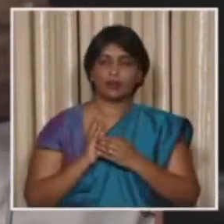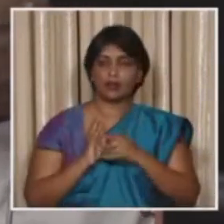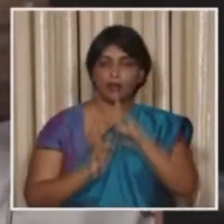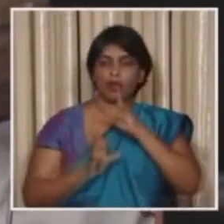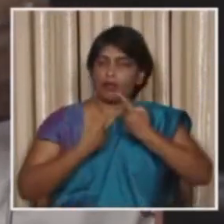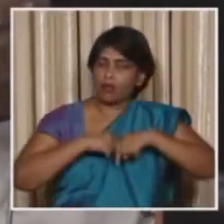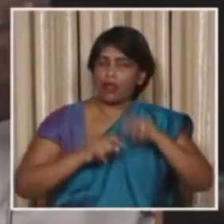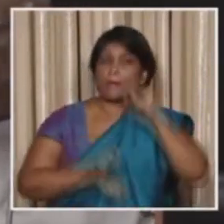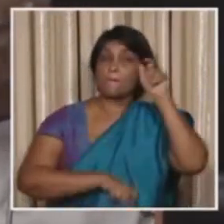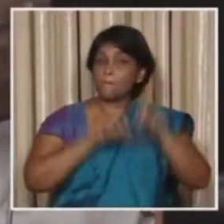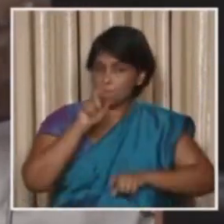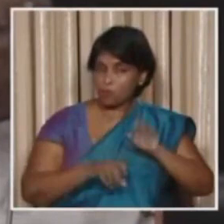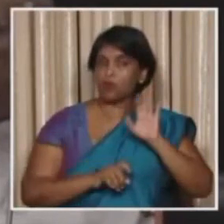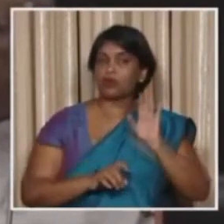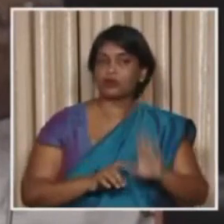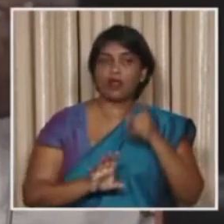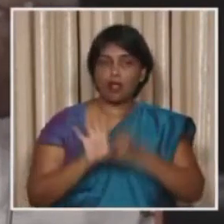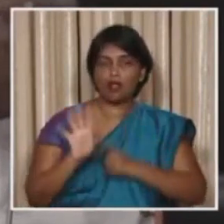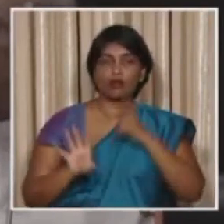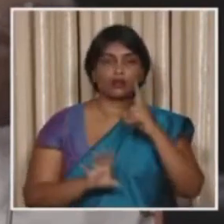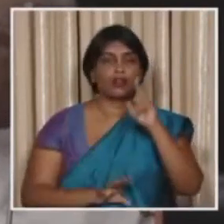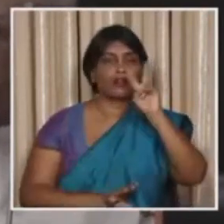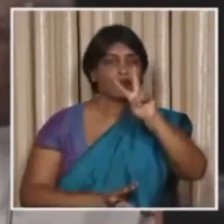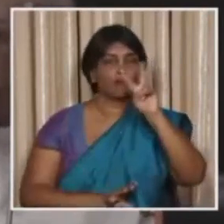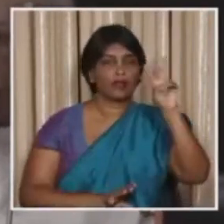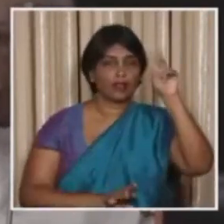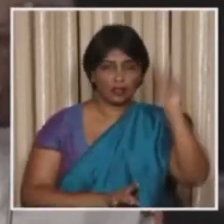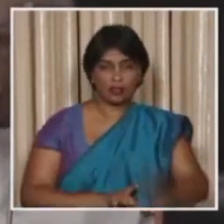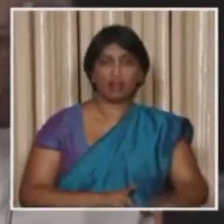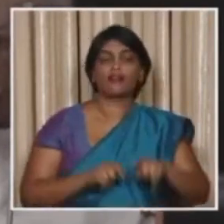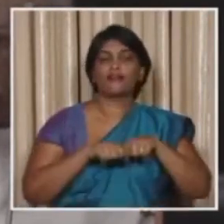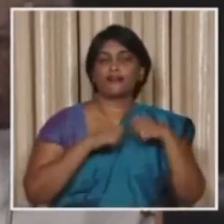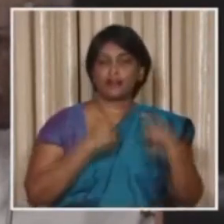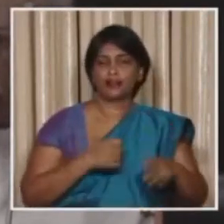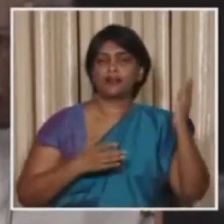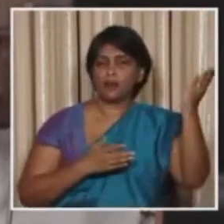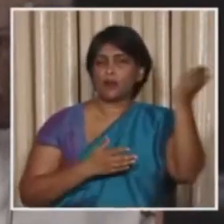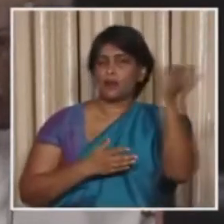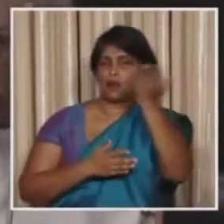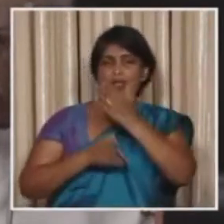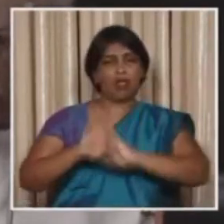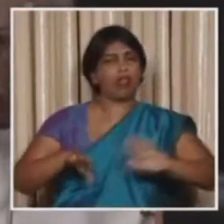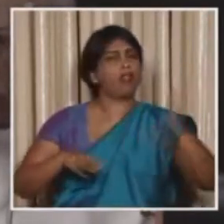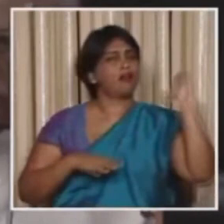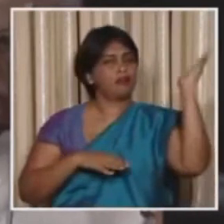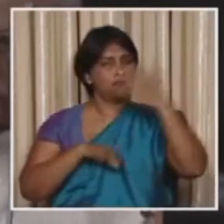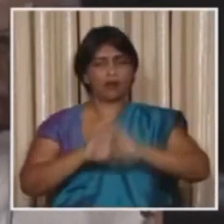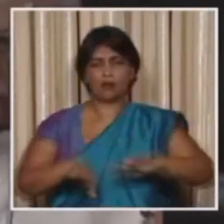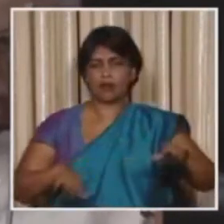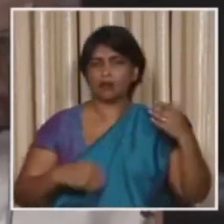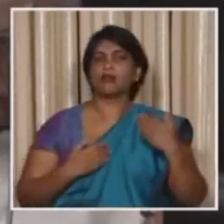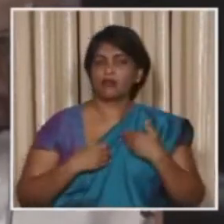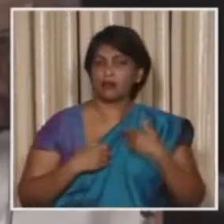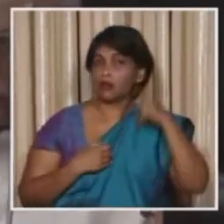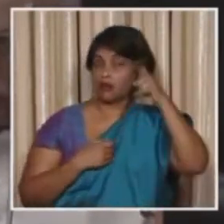හැම පුද්ගලයෙක් වෙනුවෙන්ම අවුරුද්දකට රුපියල් 22000ක් අපි වියදම් කරනවා. මේ හැම දරුවෙක් වෙනුවෙන් ශිෂ්‍යයෙක් වෙනුවෙන්